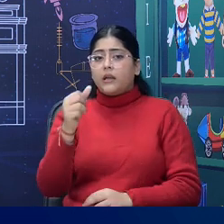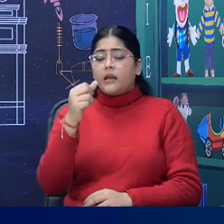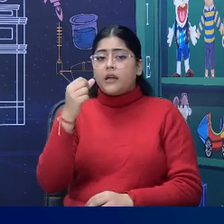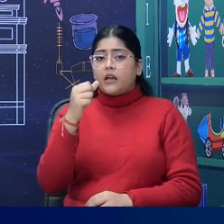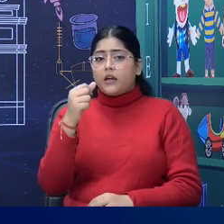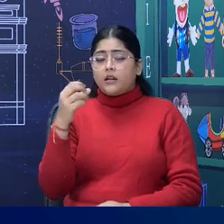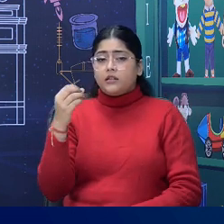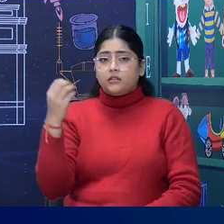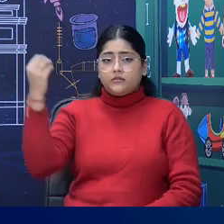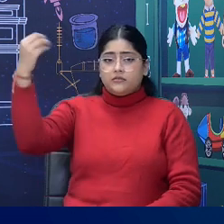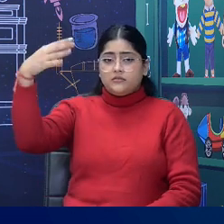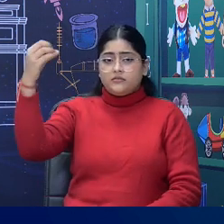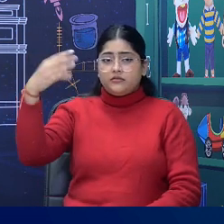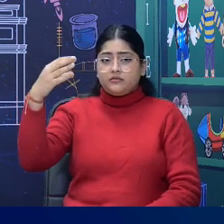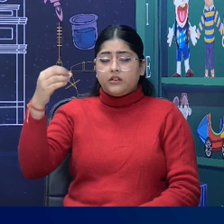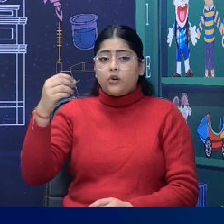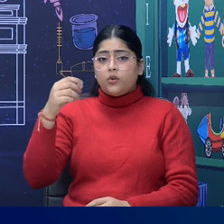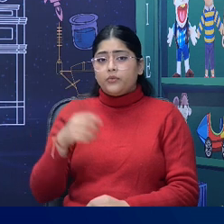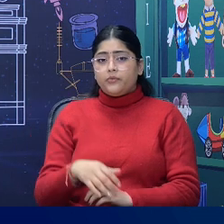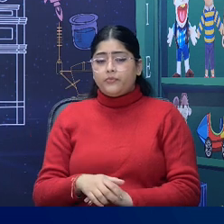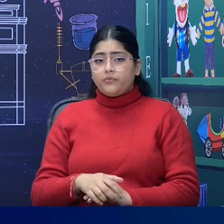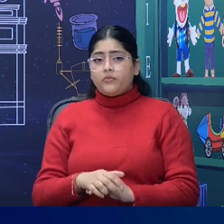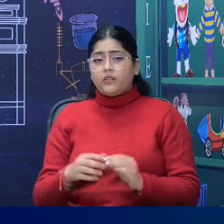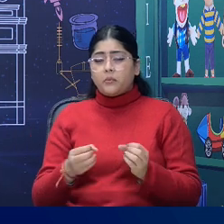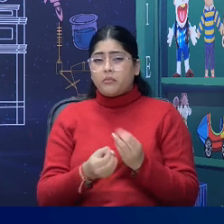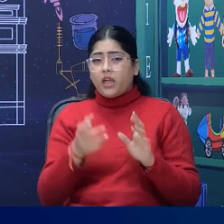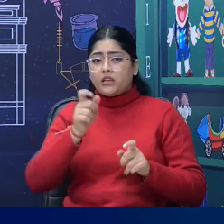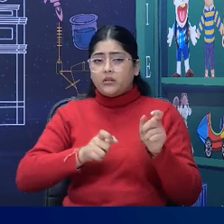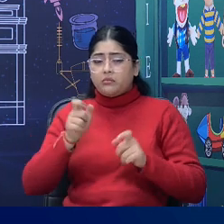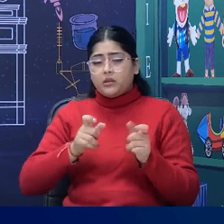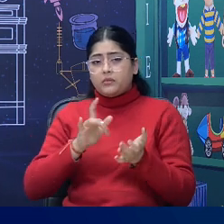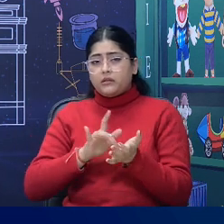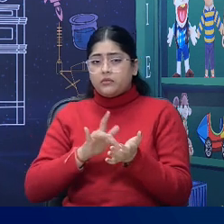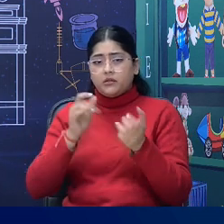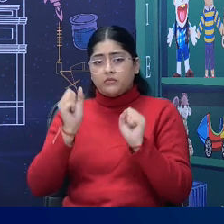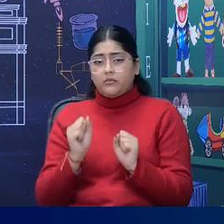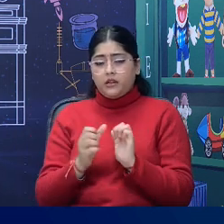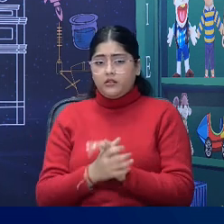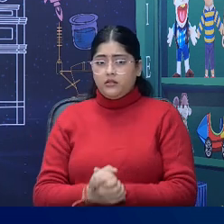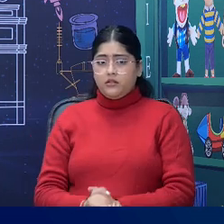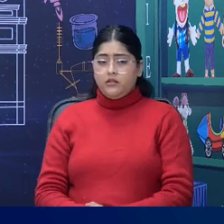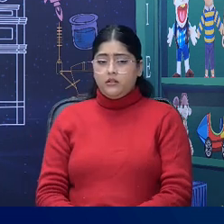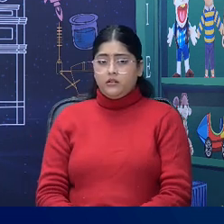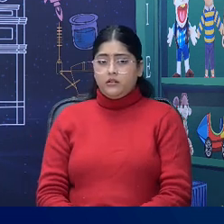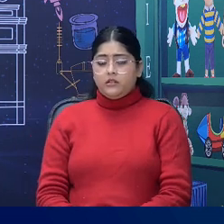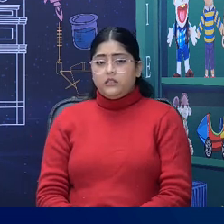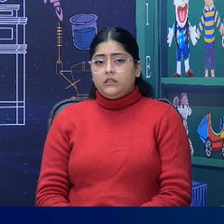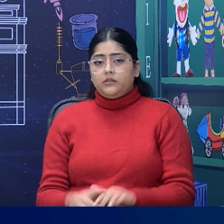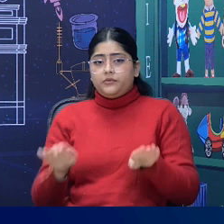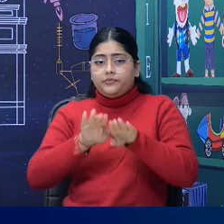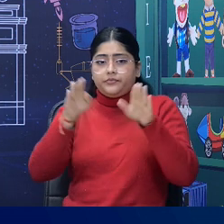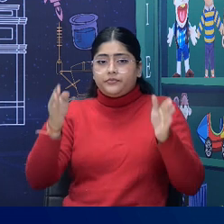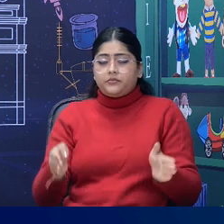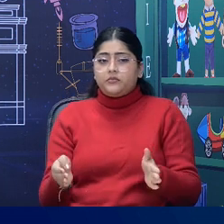हजारों नर नारी श्रद्धा से झुके बैठे हैं अब ये उनका वर्णन कर रहा है उस व्यक्ति का जो मंच पर बैठे हैं जी मंच पर